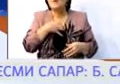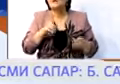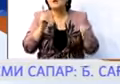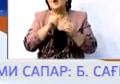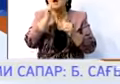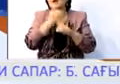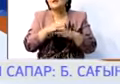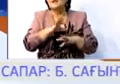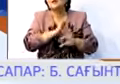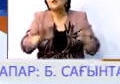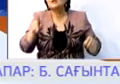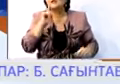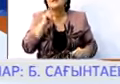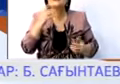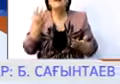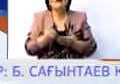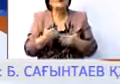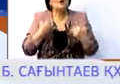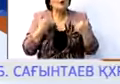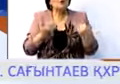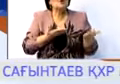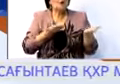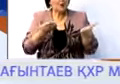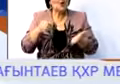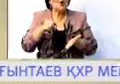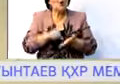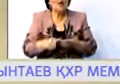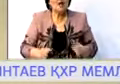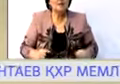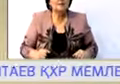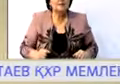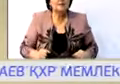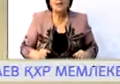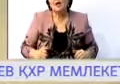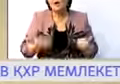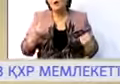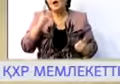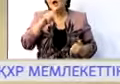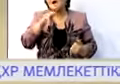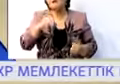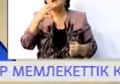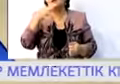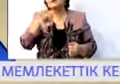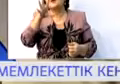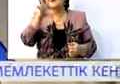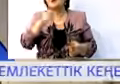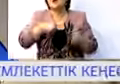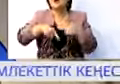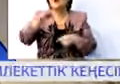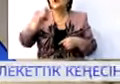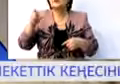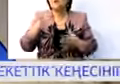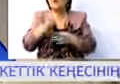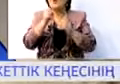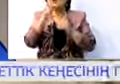басқосуда әр саланың үздік жастары анықталып, құрметті орнынан көрінді. Бүгінде Қазалы ауданында 4,5 мыңға жуық кәсіпкер болса,